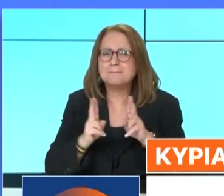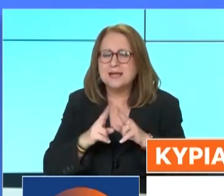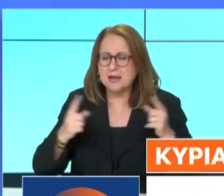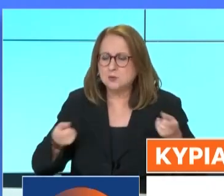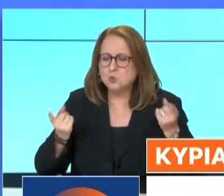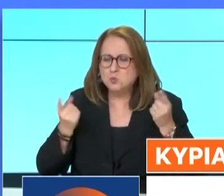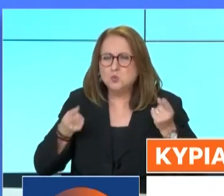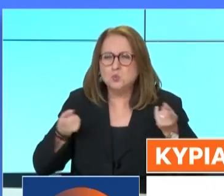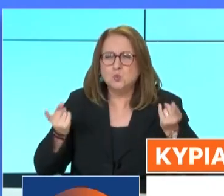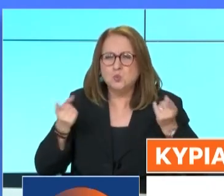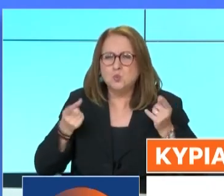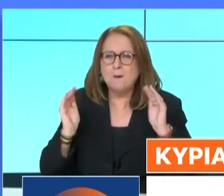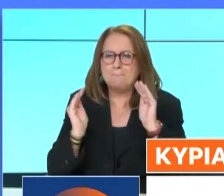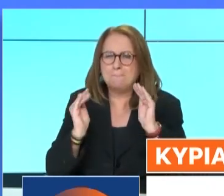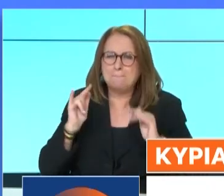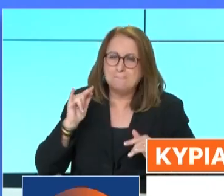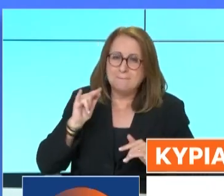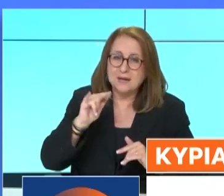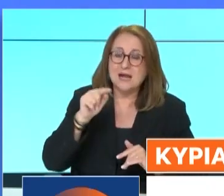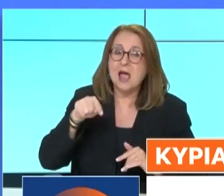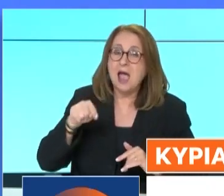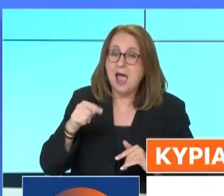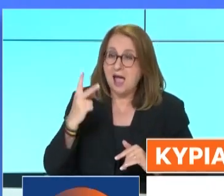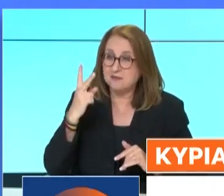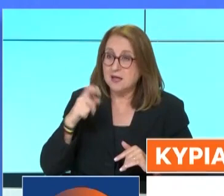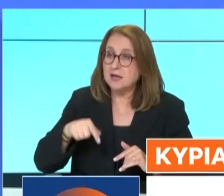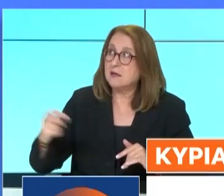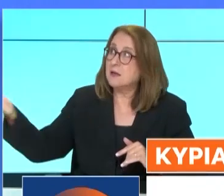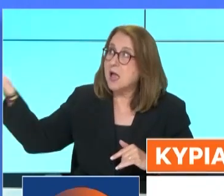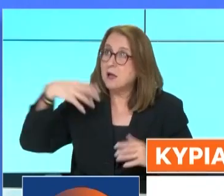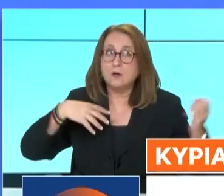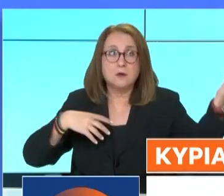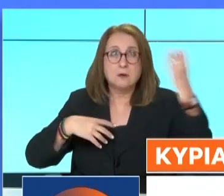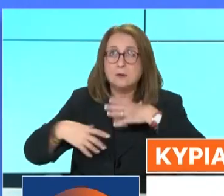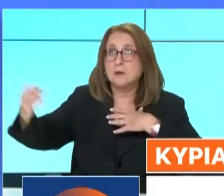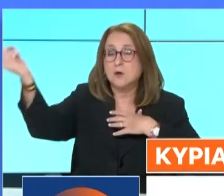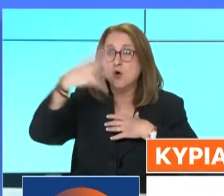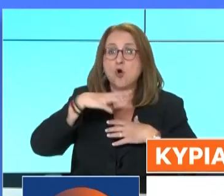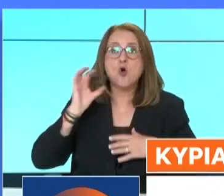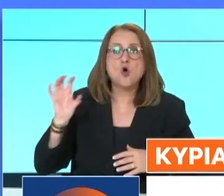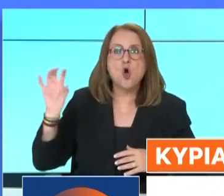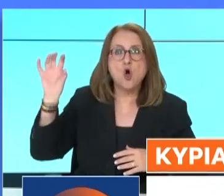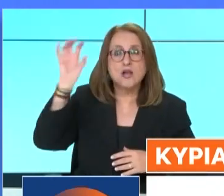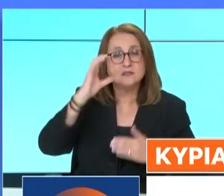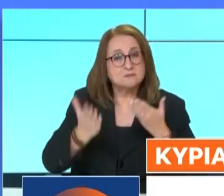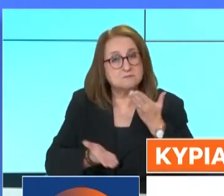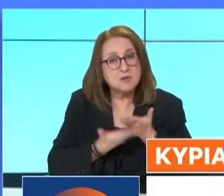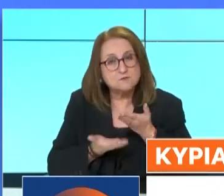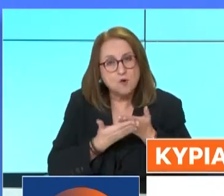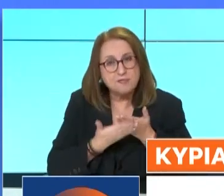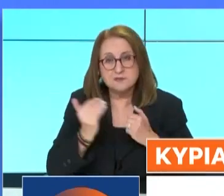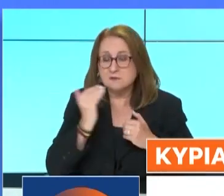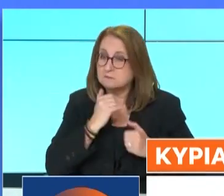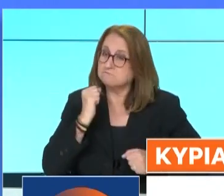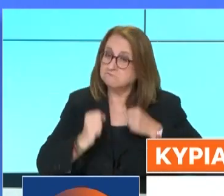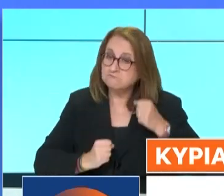που απεστάλησαν από πάρα πολλές χώρες οι οποίες έσπευσαν να συνδράμουν την Ελλάδα σε αυτήν